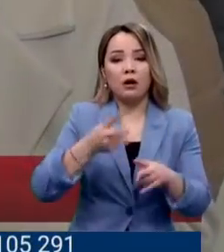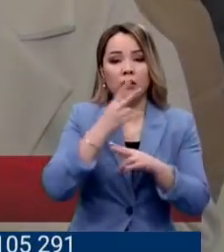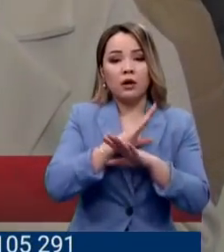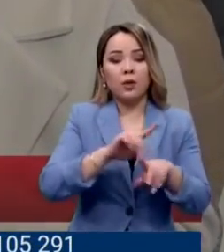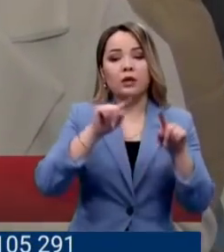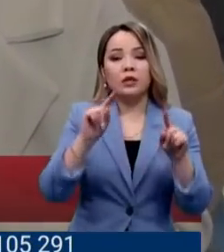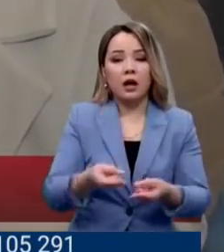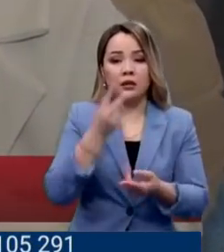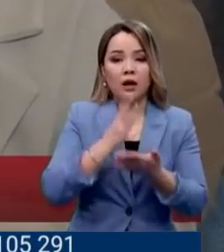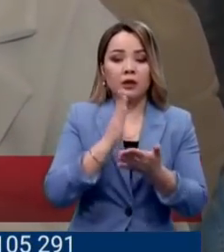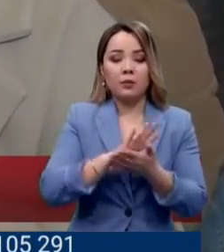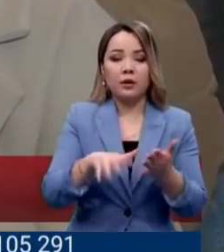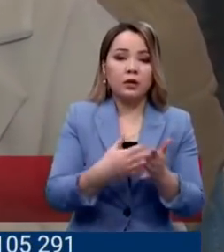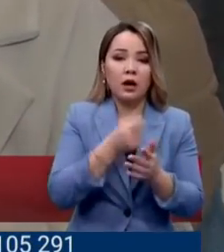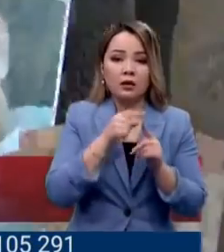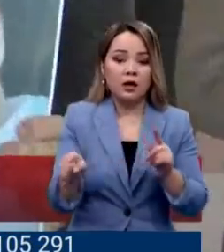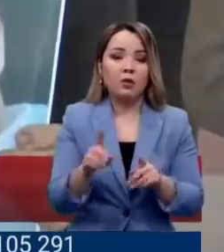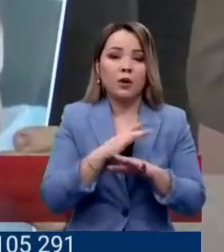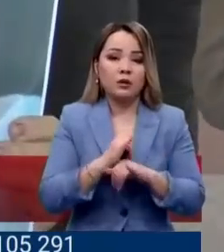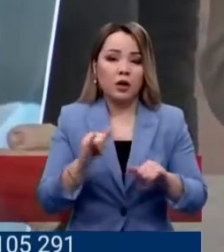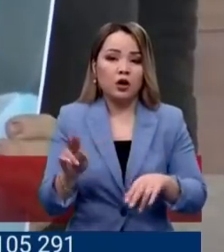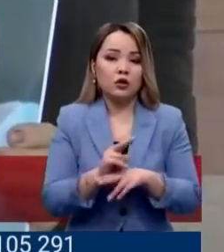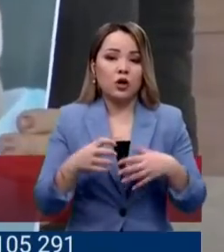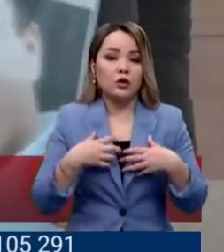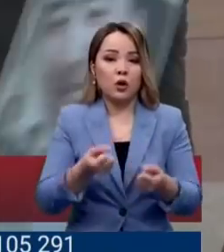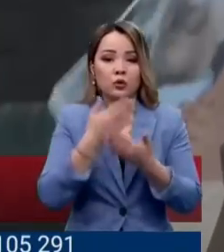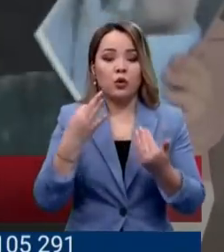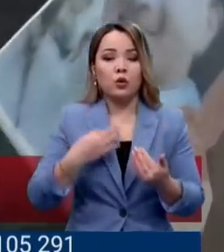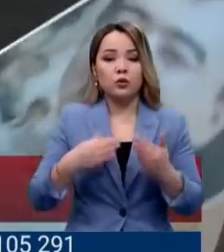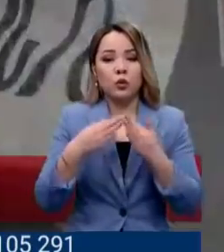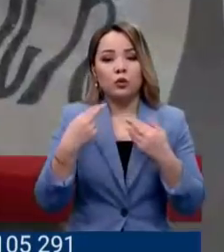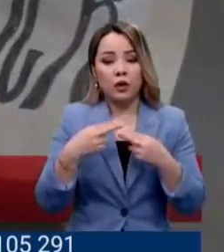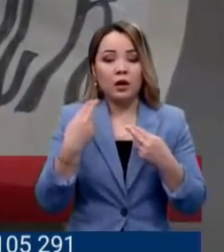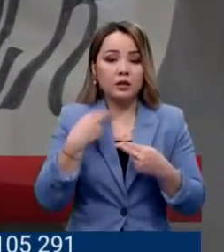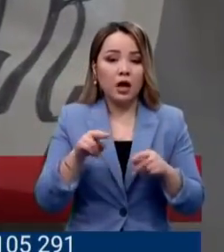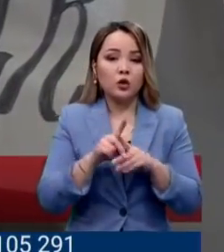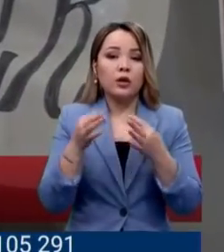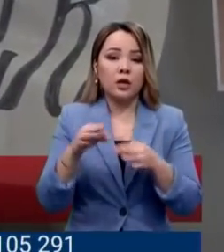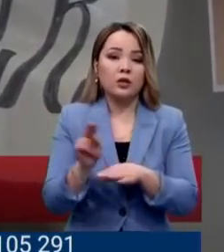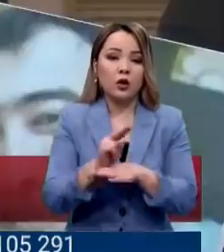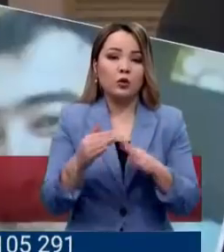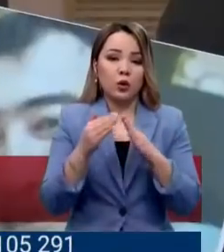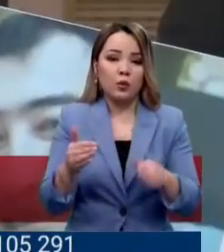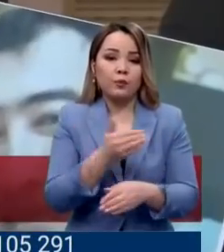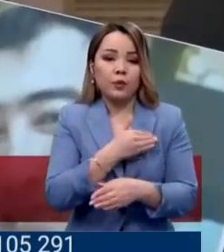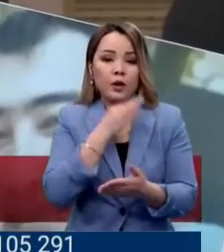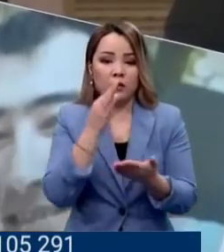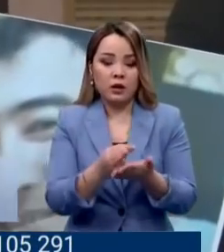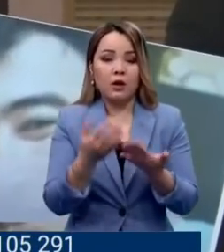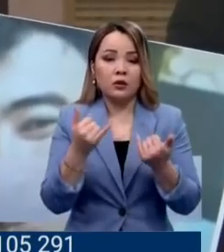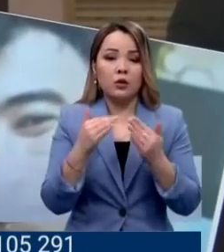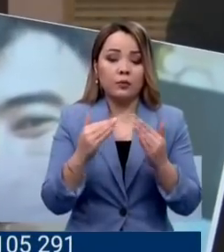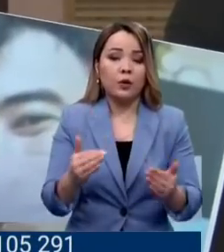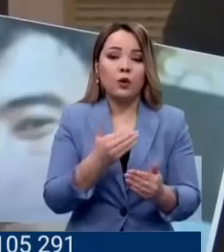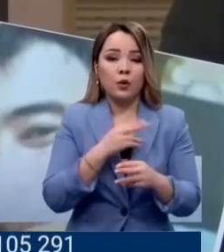қарамай ұстап әкеткен. Содан бері жарасы асқынбаса жазылмапты. Енді ұлын үйғамаққа жіберсе ем жасасам дейді. Сіздерге біз қарамайды,